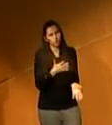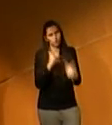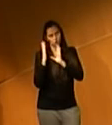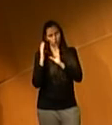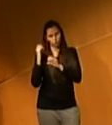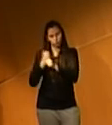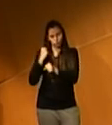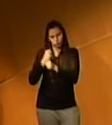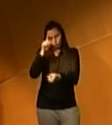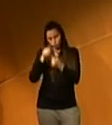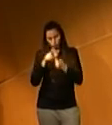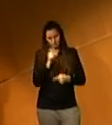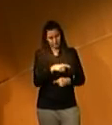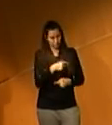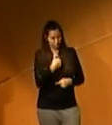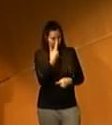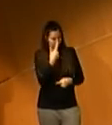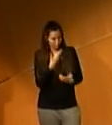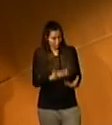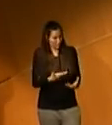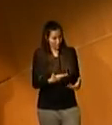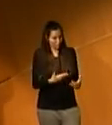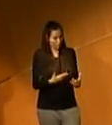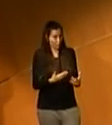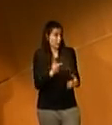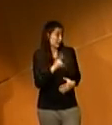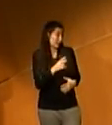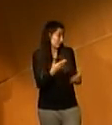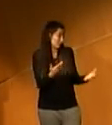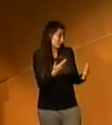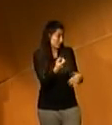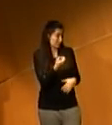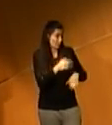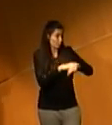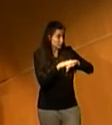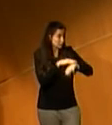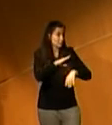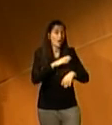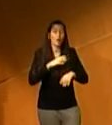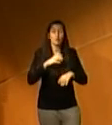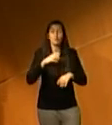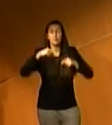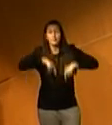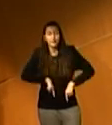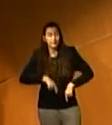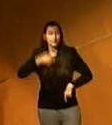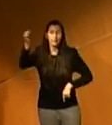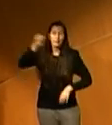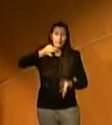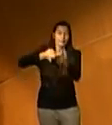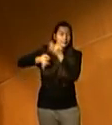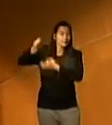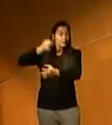ces questions, j'ai l'impression que là, on a une vague. Alors, c'est politique, hein, parce que les ministres le disent, enfin, les ministères le